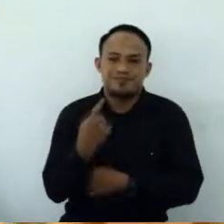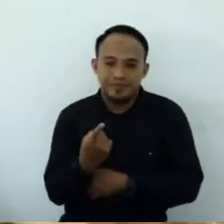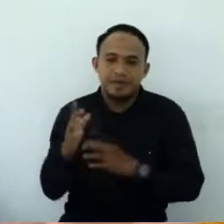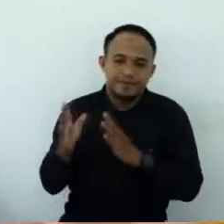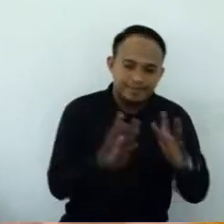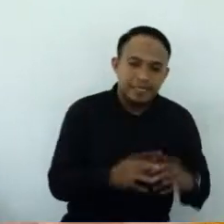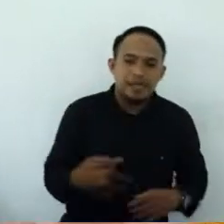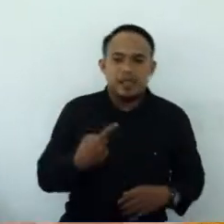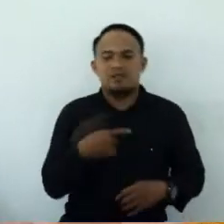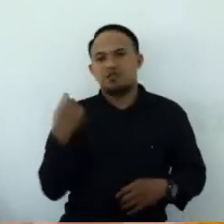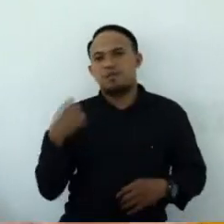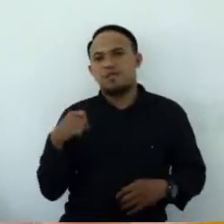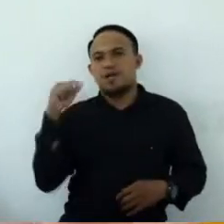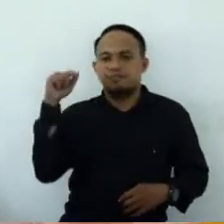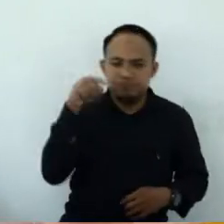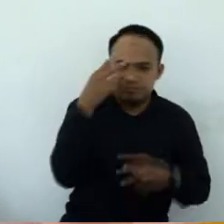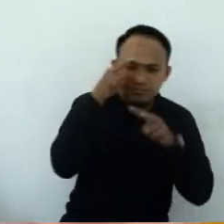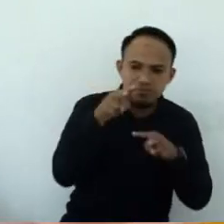sektor kehidupan